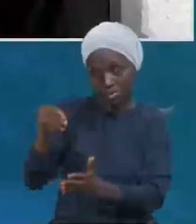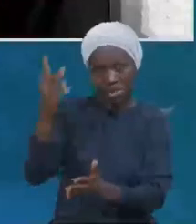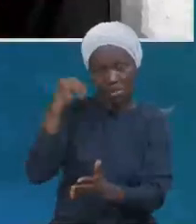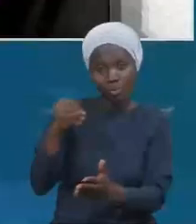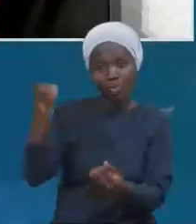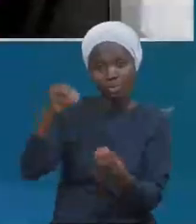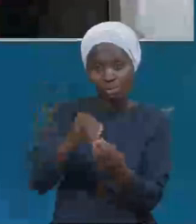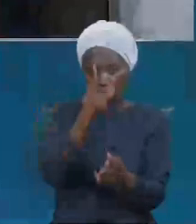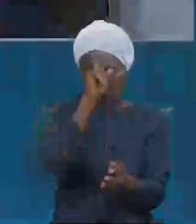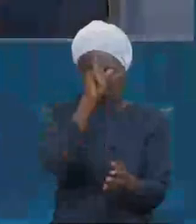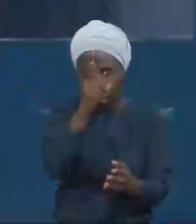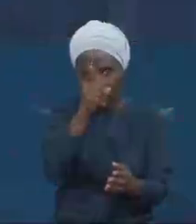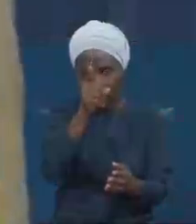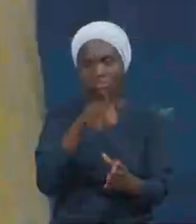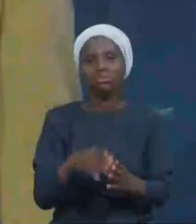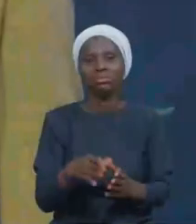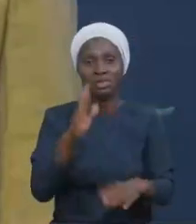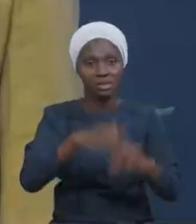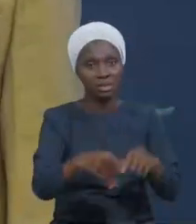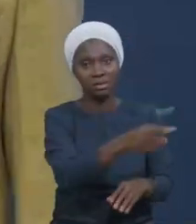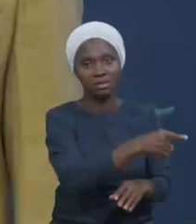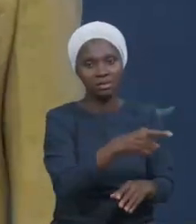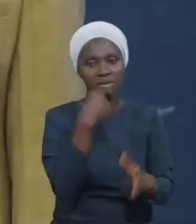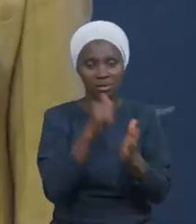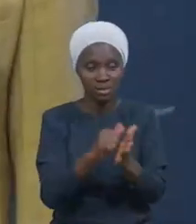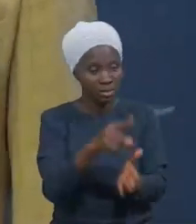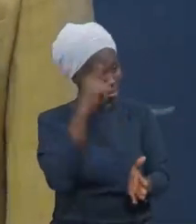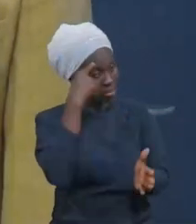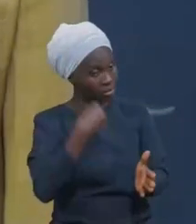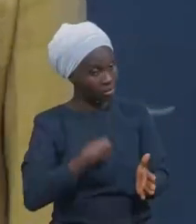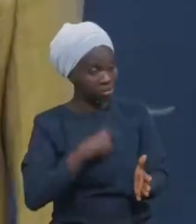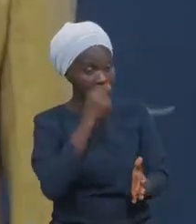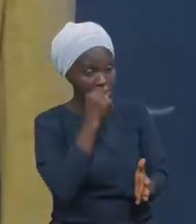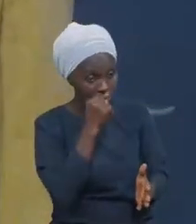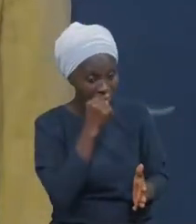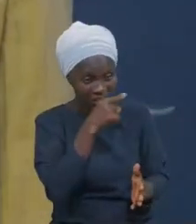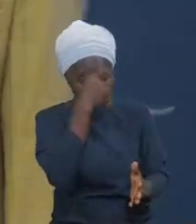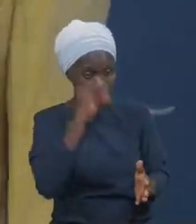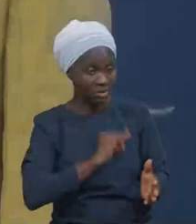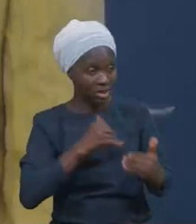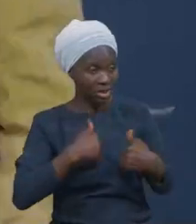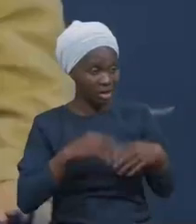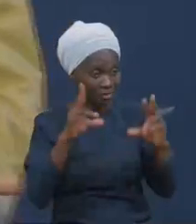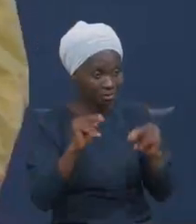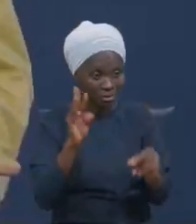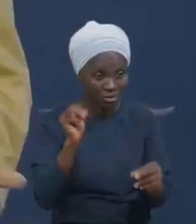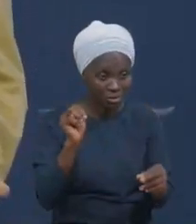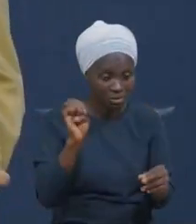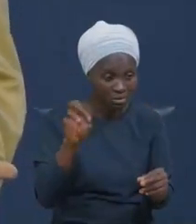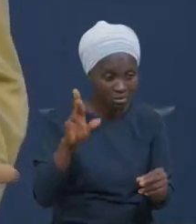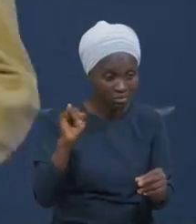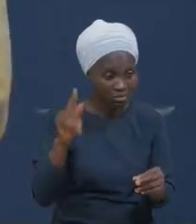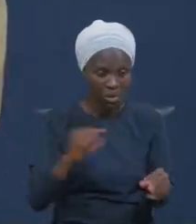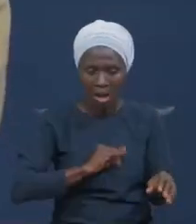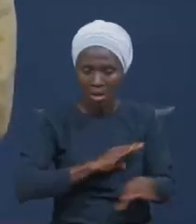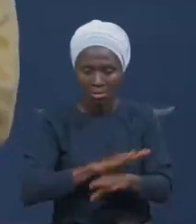Il a dit, vous pensez que je dois me taire parce que je n'ai pas de mérite. Je ne viens pas sur la base des mérites.